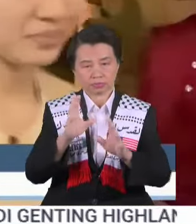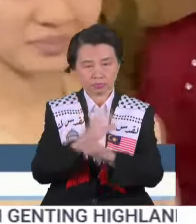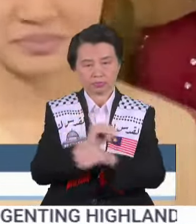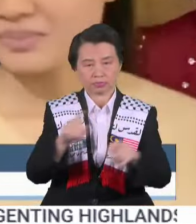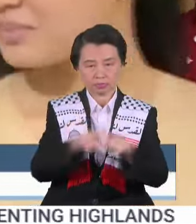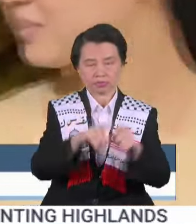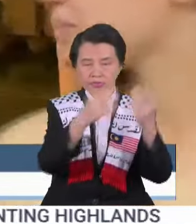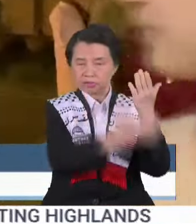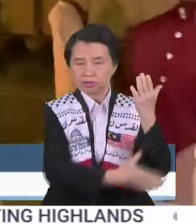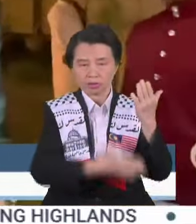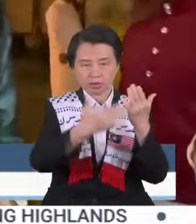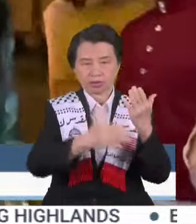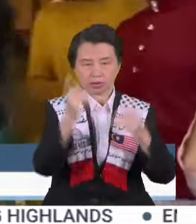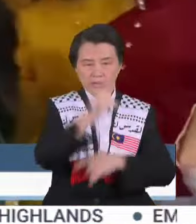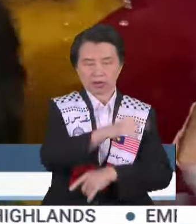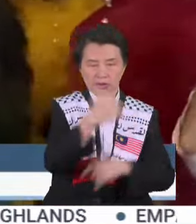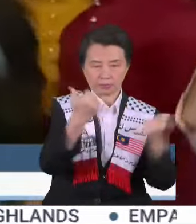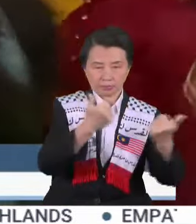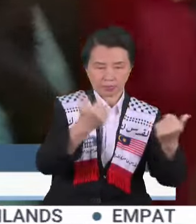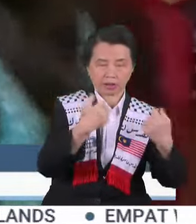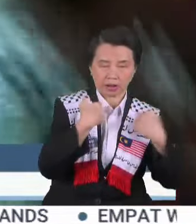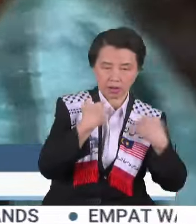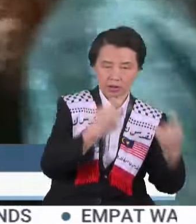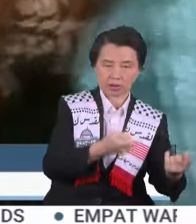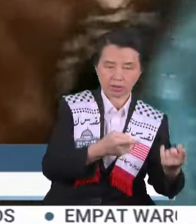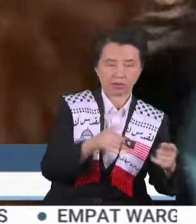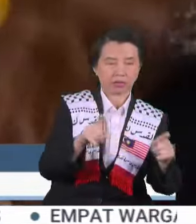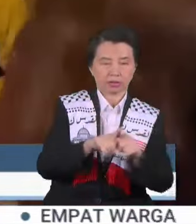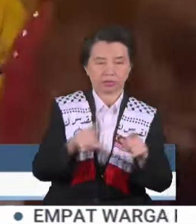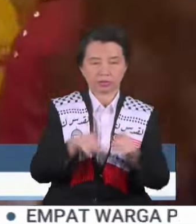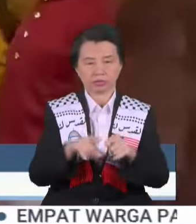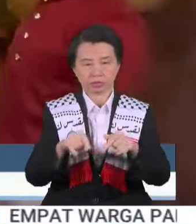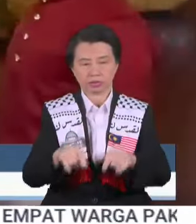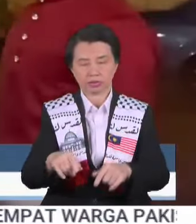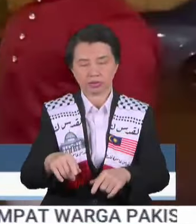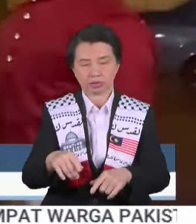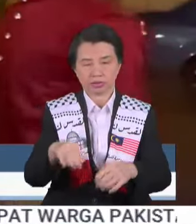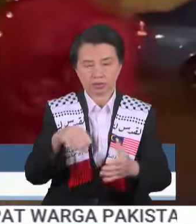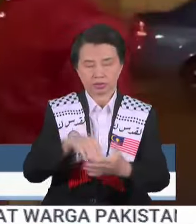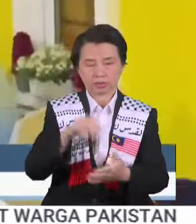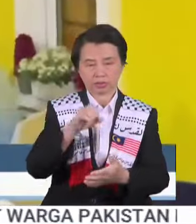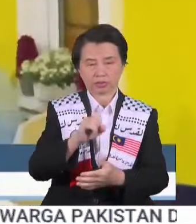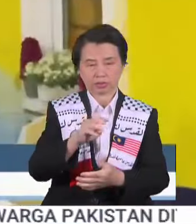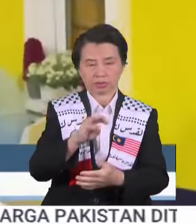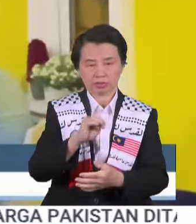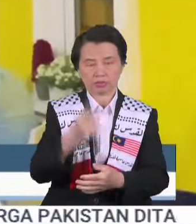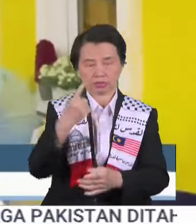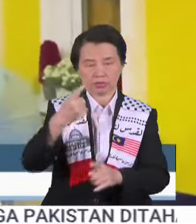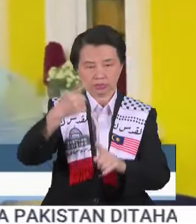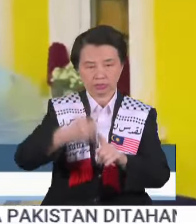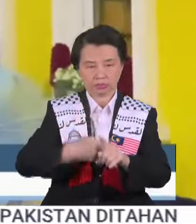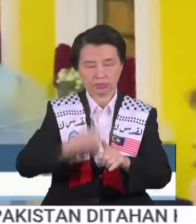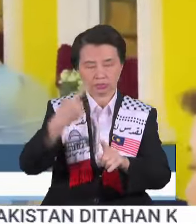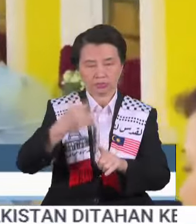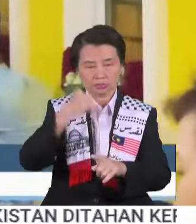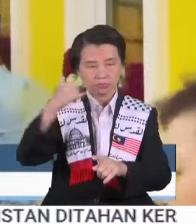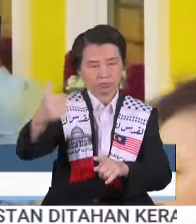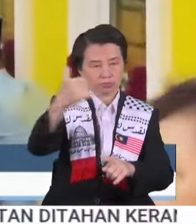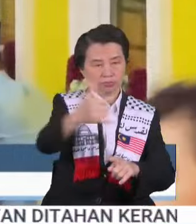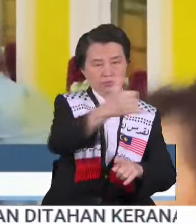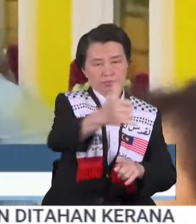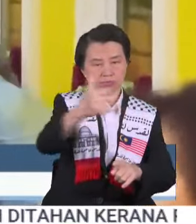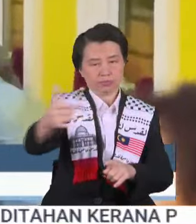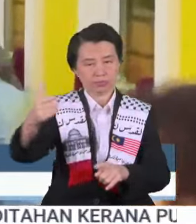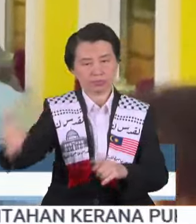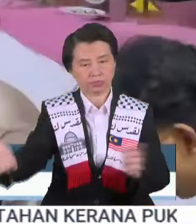di Semenanjung kita tahu hari pertama, hari kedua aja. Macam di Sarawak tu kita seminggu, kadang-kadang sampai sebulan kita nyambutnya.